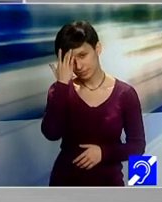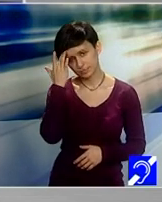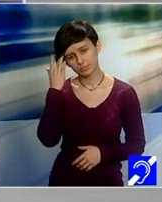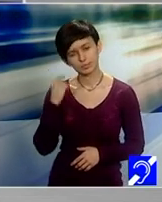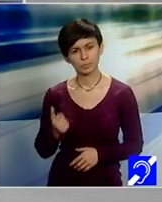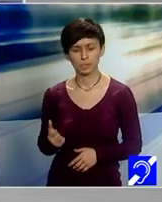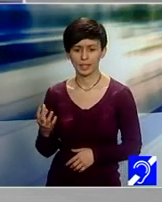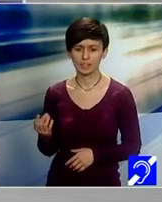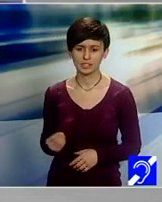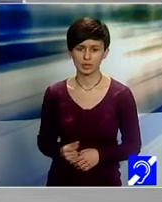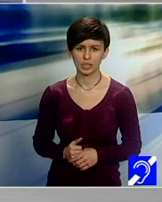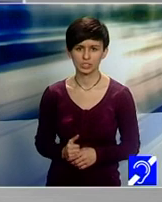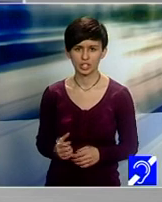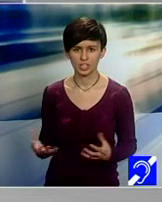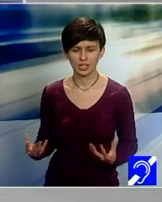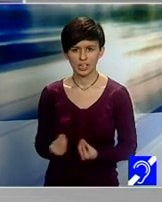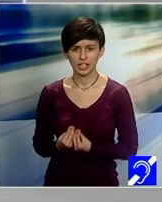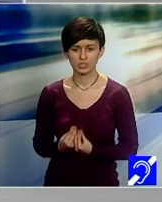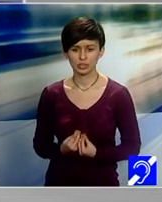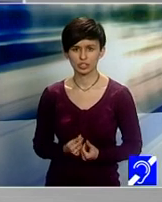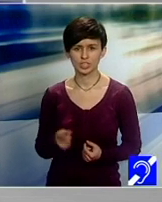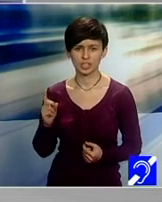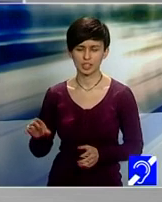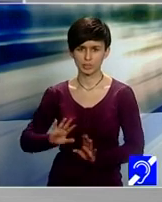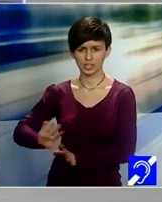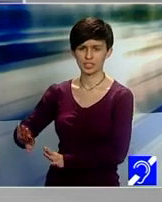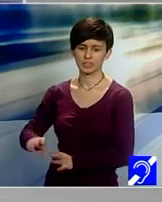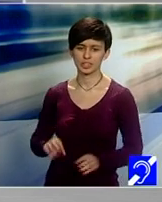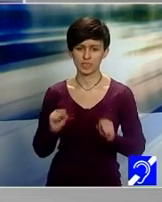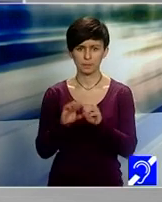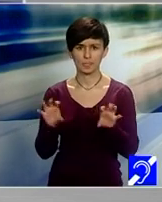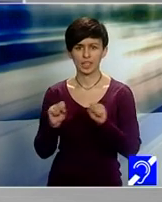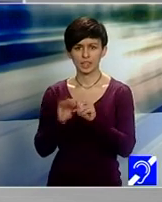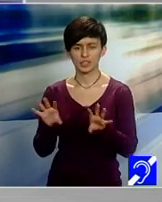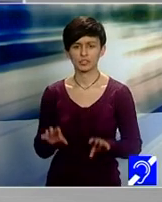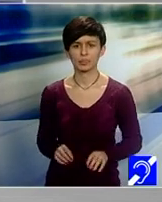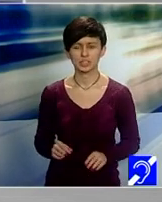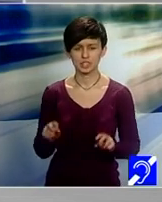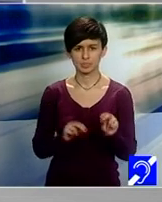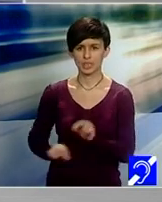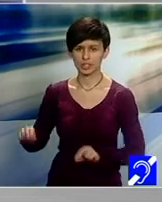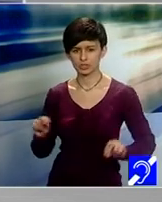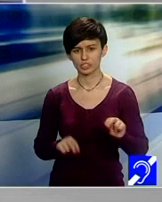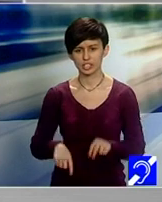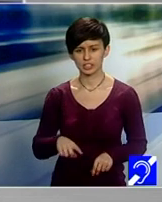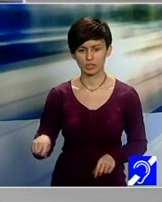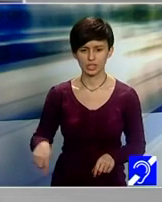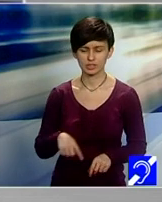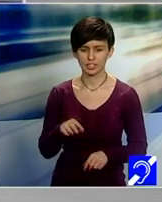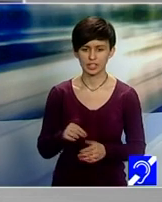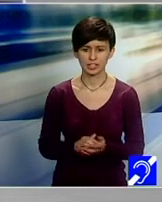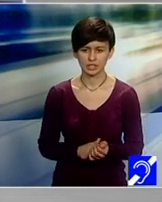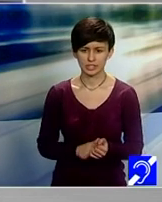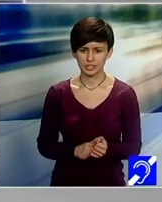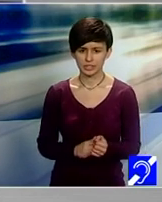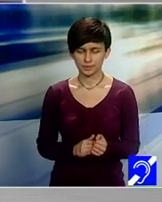să evite. De asemenea, informații despre asociația noastră, cum pot să țină legătura cu noi și mai mult decât atât,